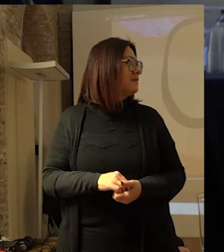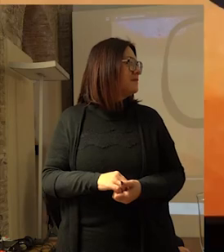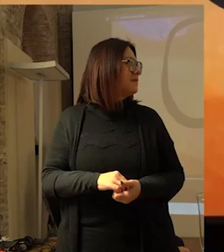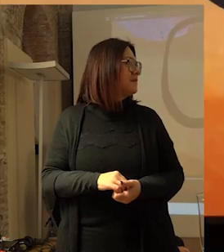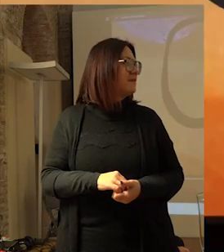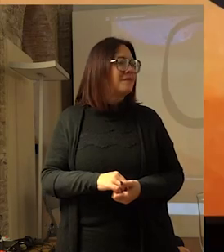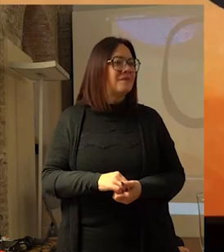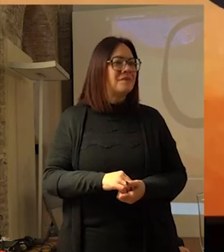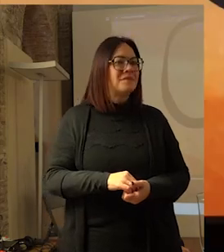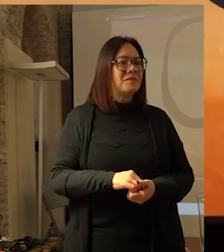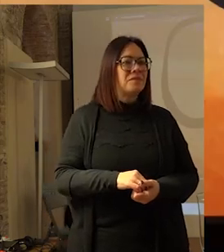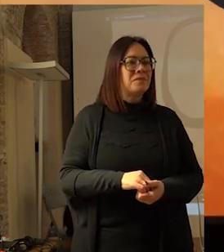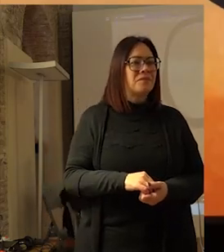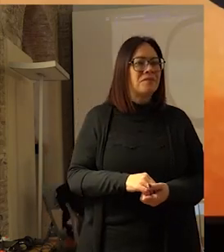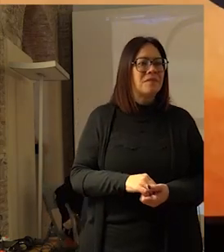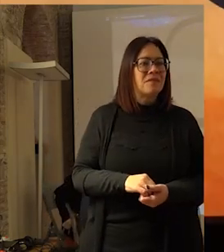In sottofondo,